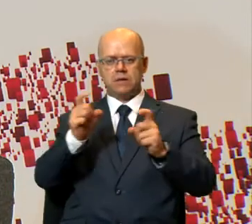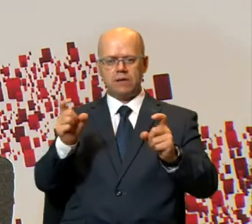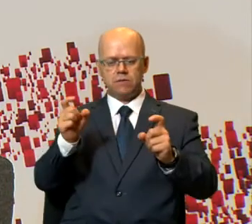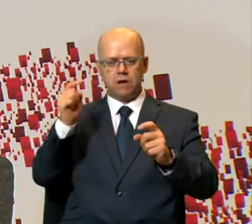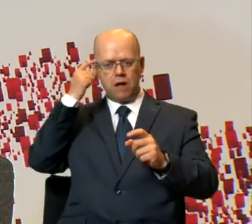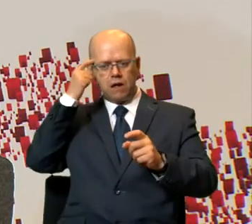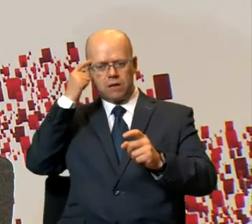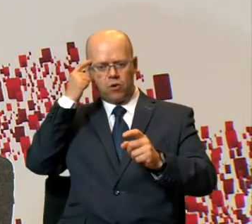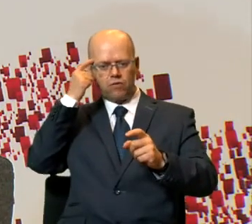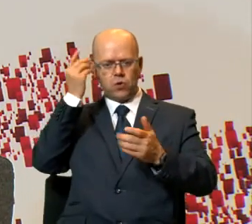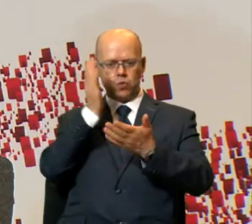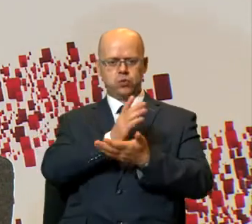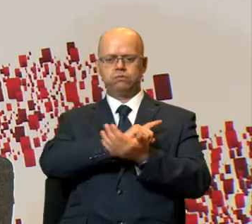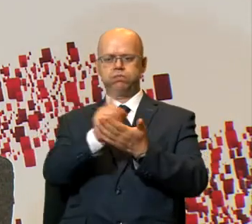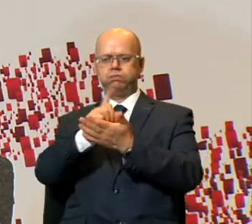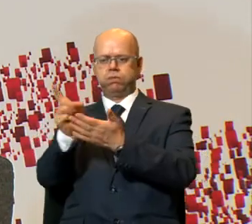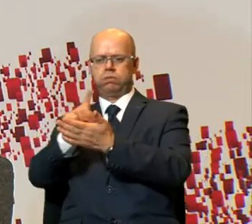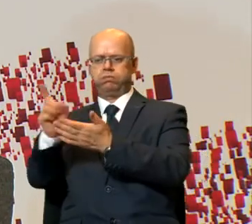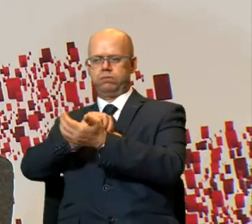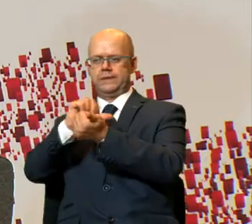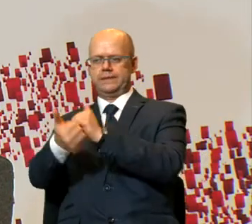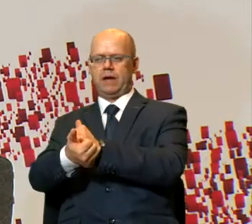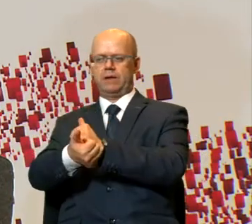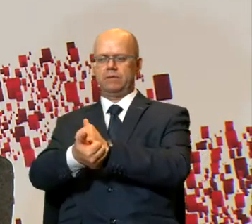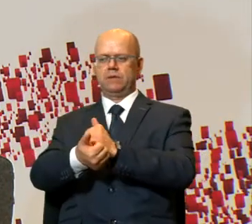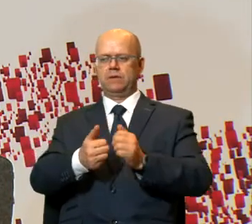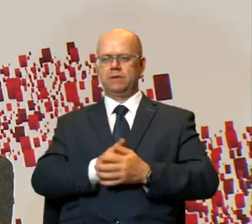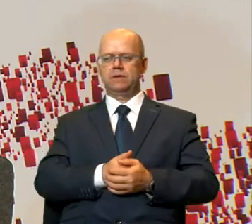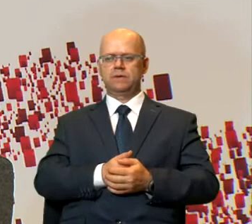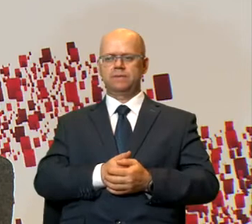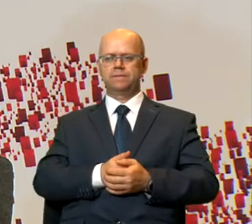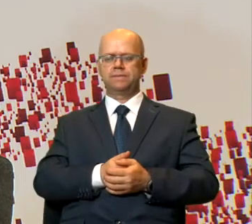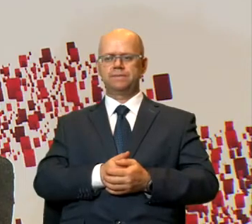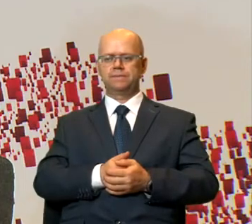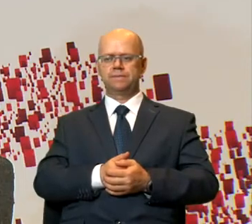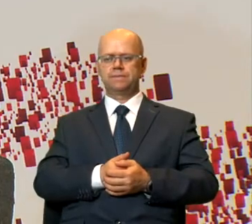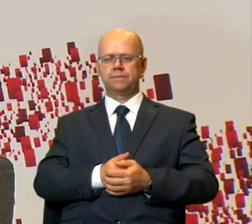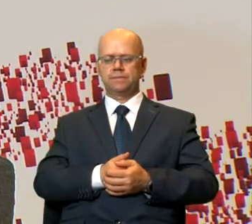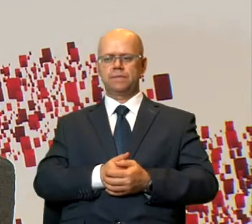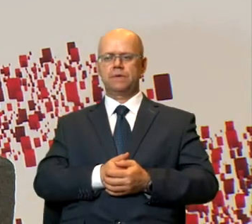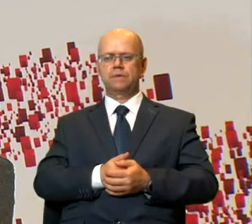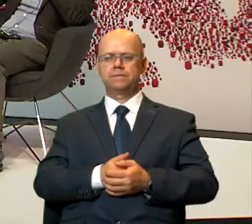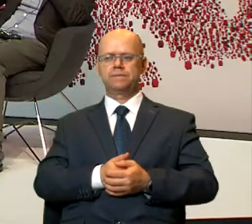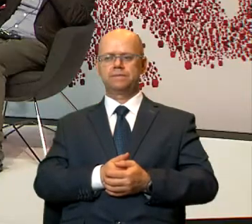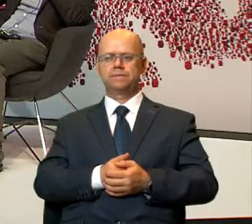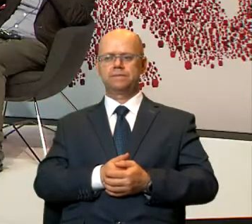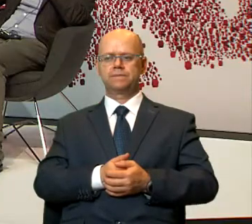się zastanowić nad dniem codziennym i nad tym, co będzie. To taki pierwszy komentarz.